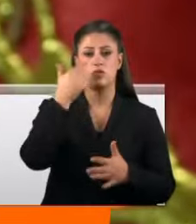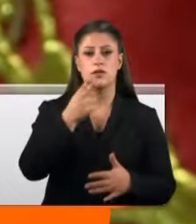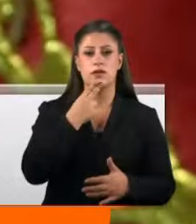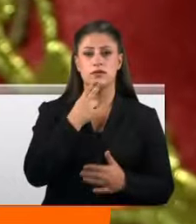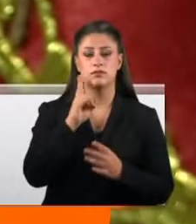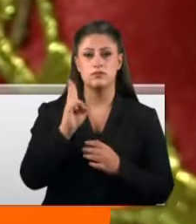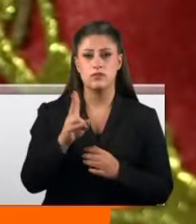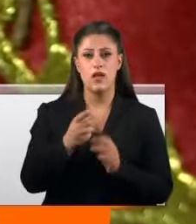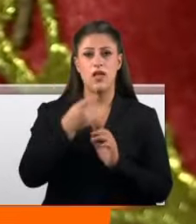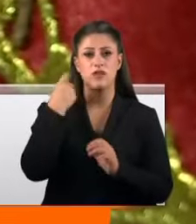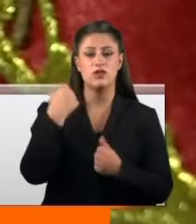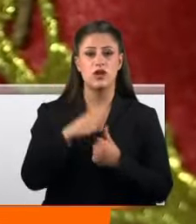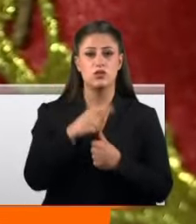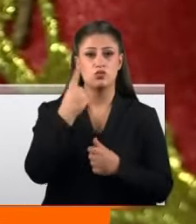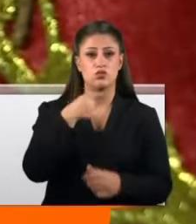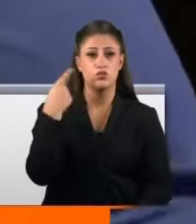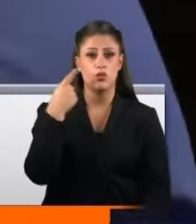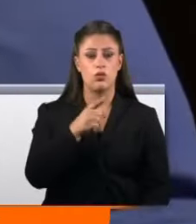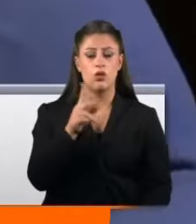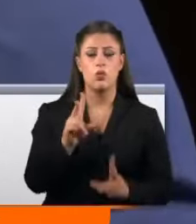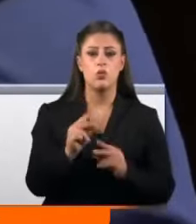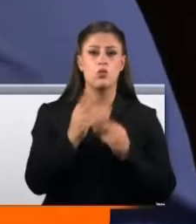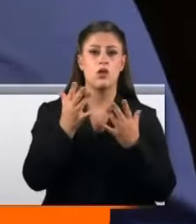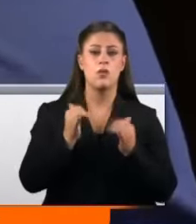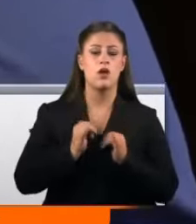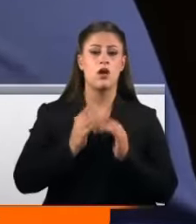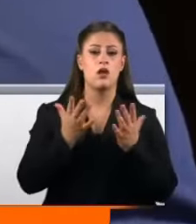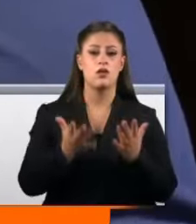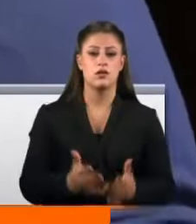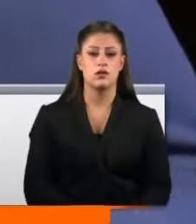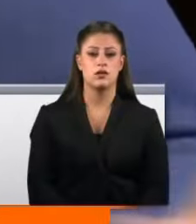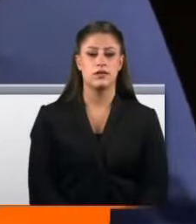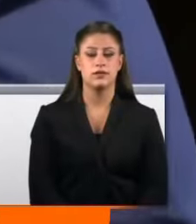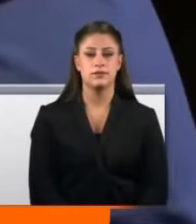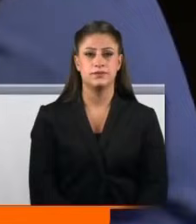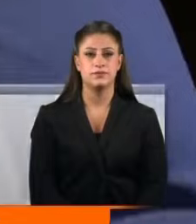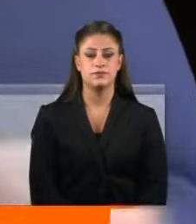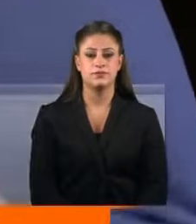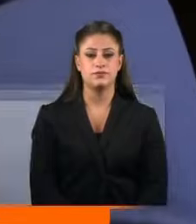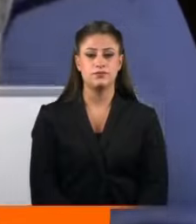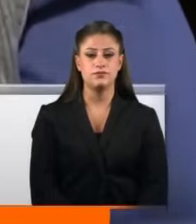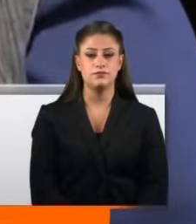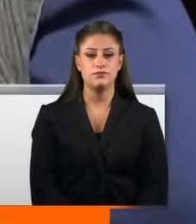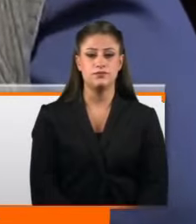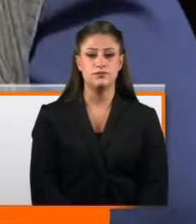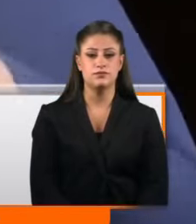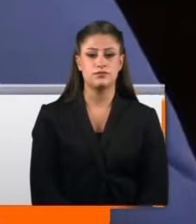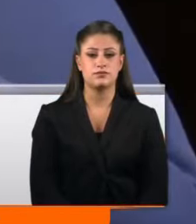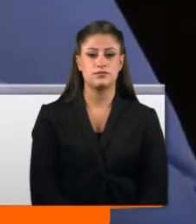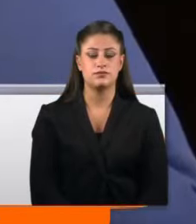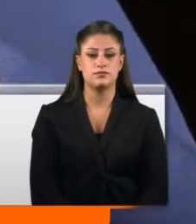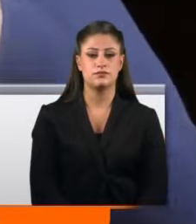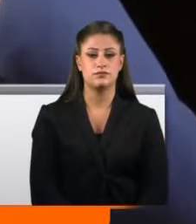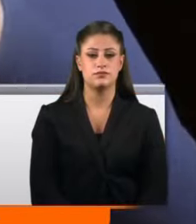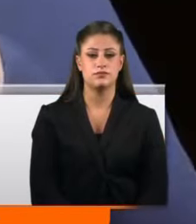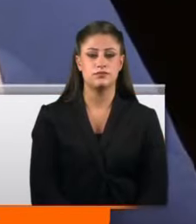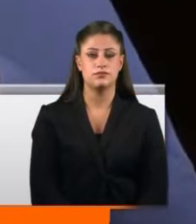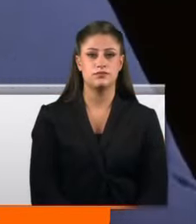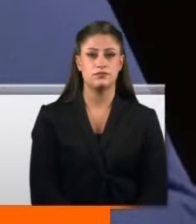eski eşi yüzünden uyku uyuyamaz oldu. Ben tehdit altındayım. Ben tedirginim. Kapıya dahil açamıyorum. Beni öldürüp